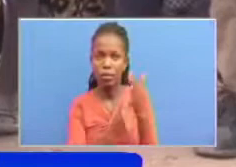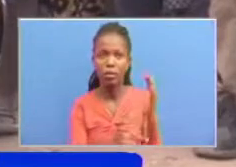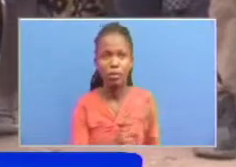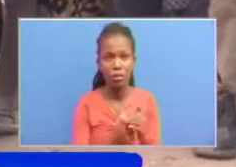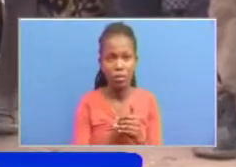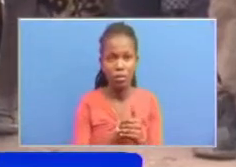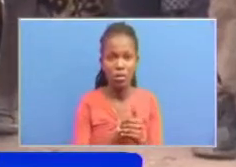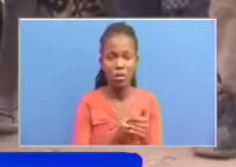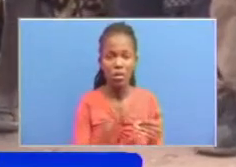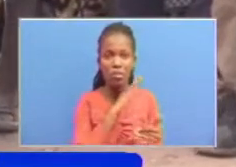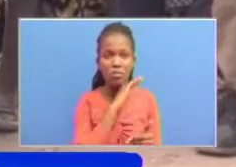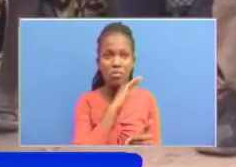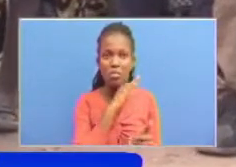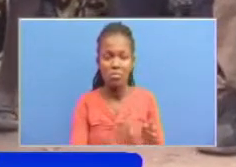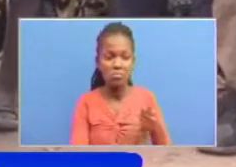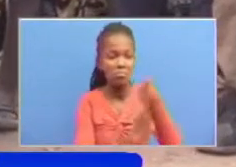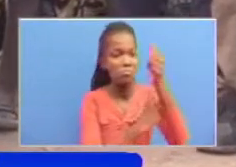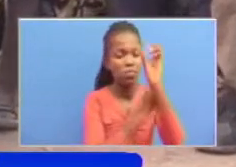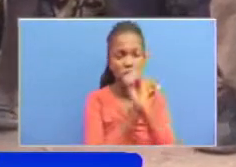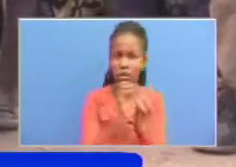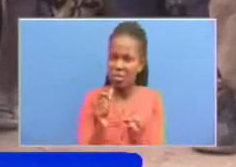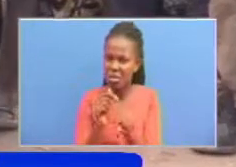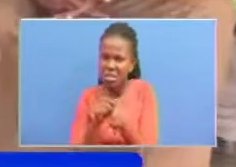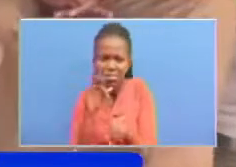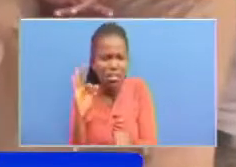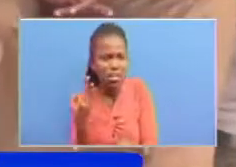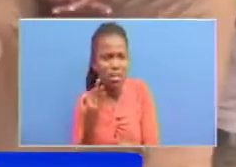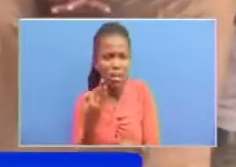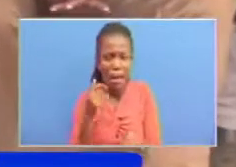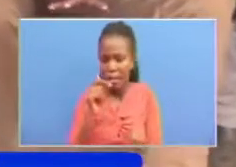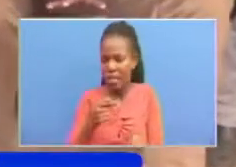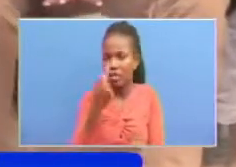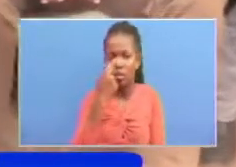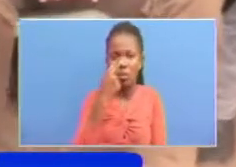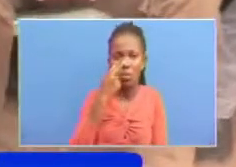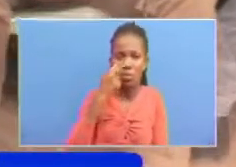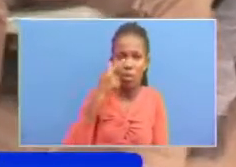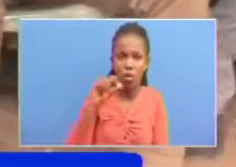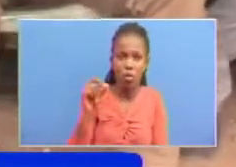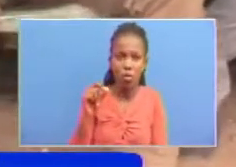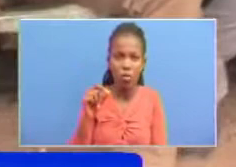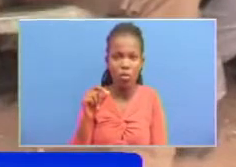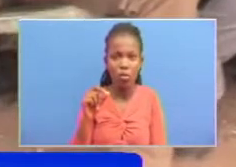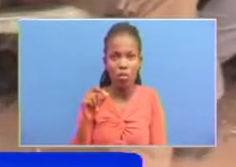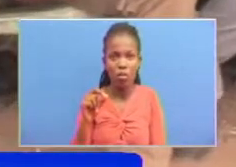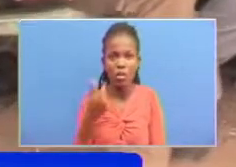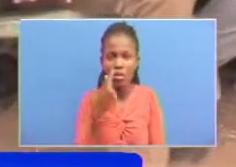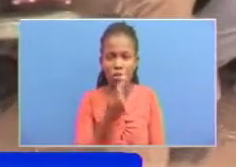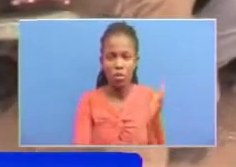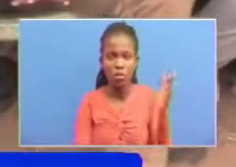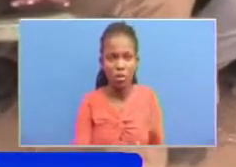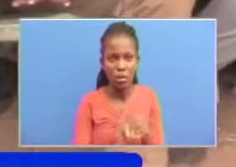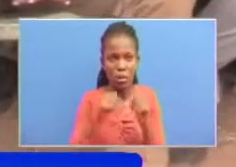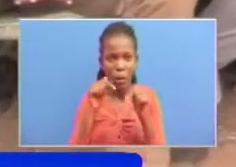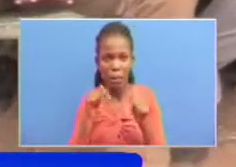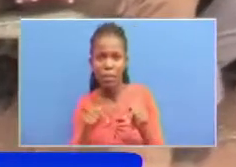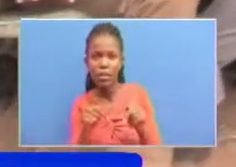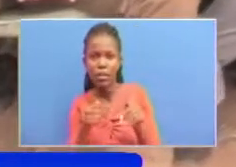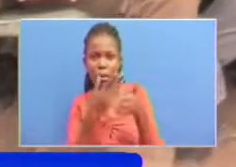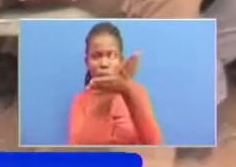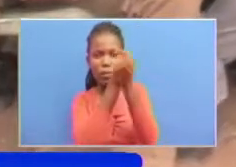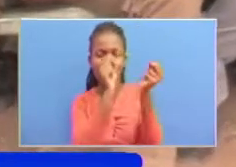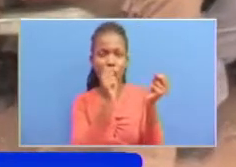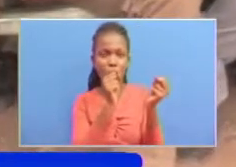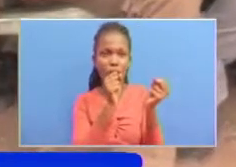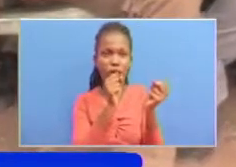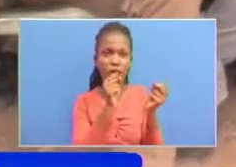kuata Raila Odinga kuoko ingi vinda ya katatu ni kavake anuka musiku wake siekuru odhi Ngilili kanani mbaka akombe kivila kia Usumbi